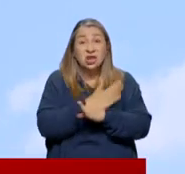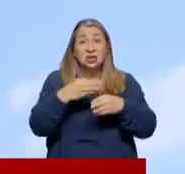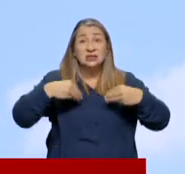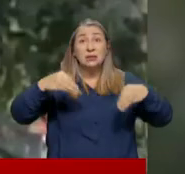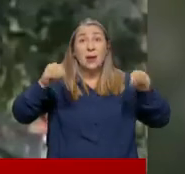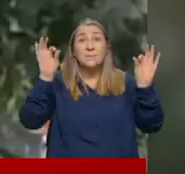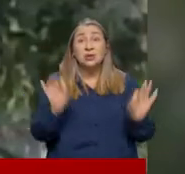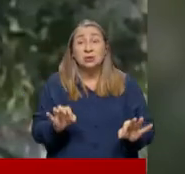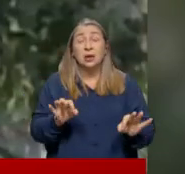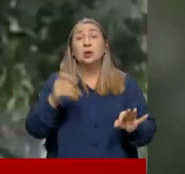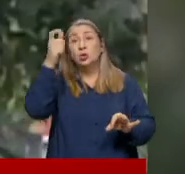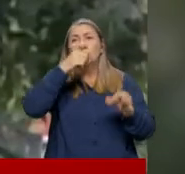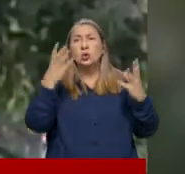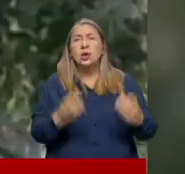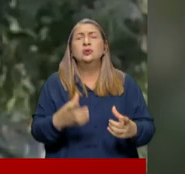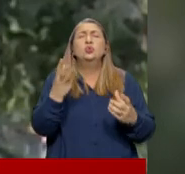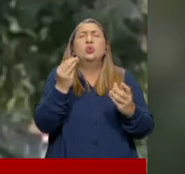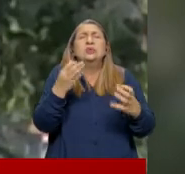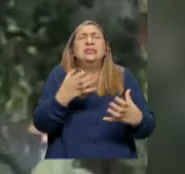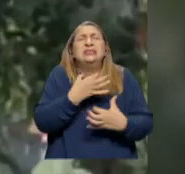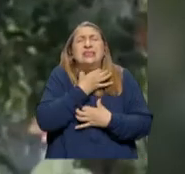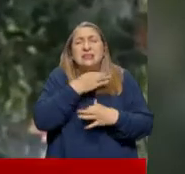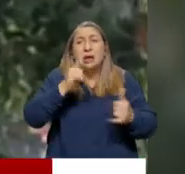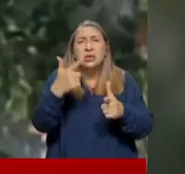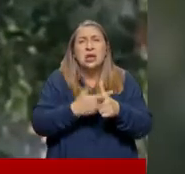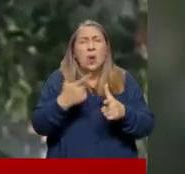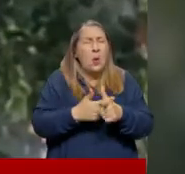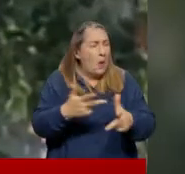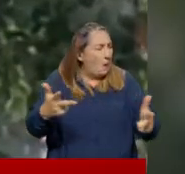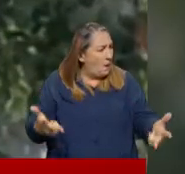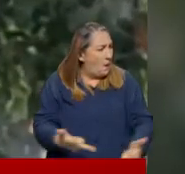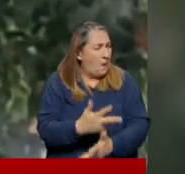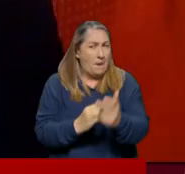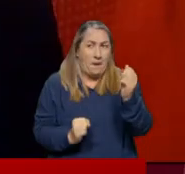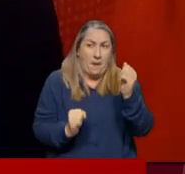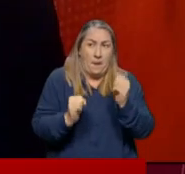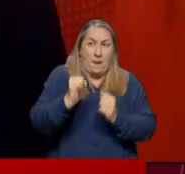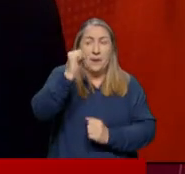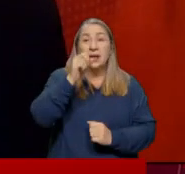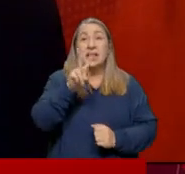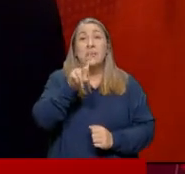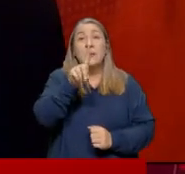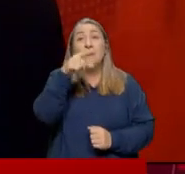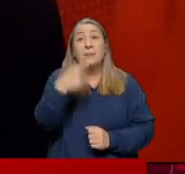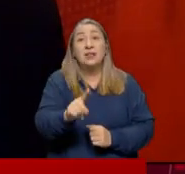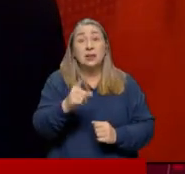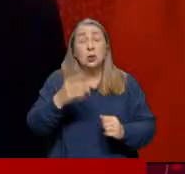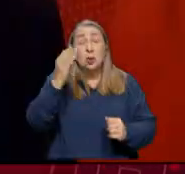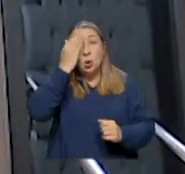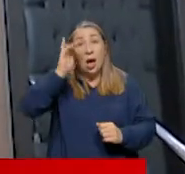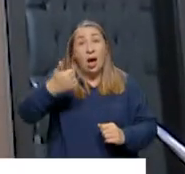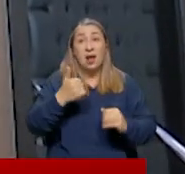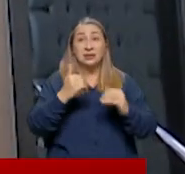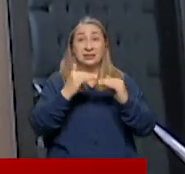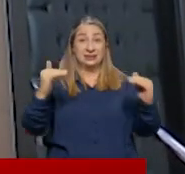eşyaları sokar ol Şu anda Türkiye çok ciddi var ama krizi yaşıyor kiralar olağanüstü bir şekilde arttı 21 bin lira şu anda yoksa Sistemi